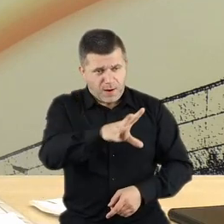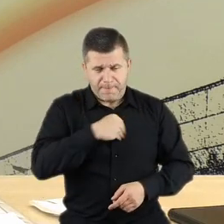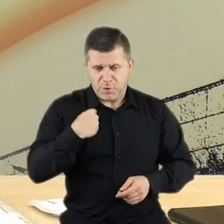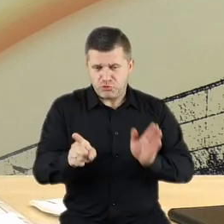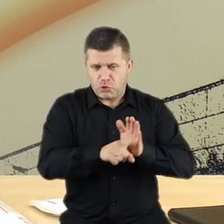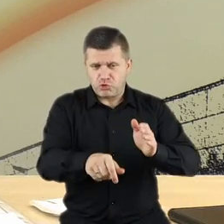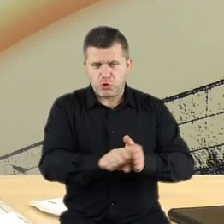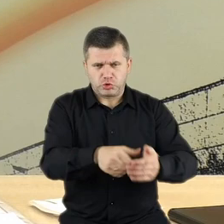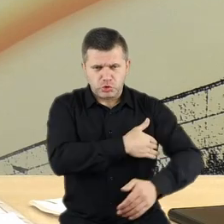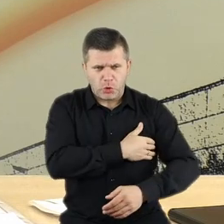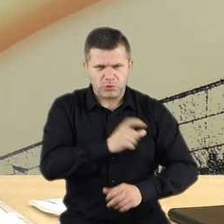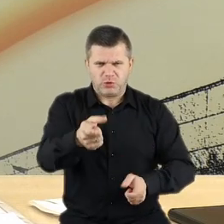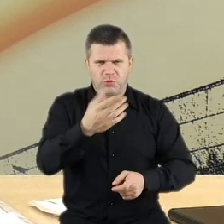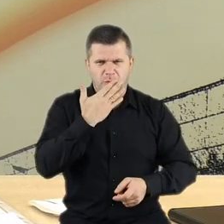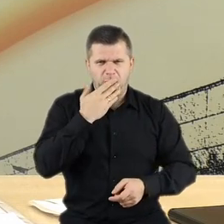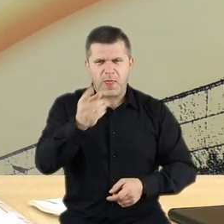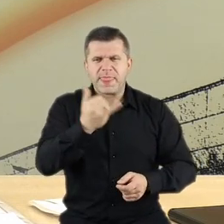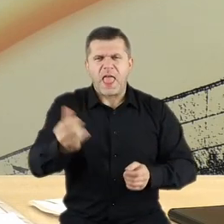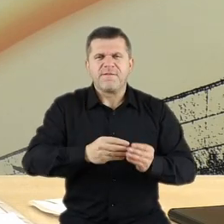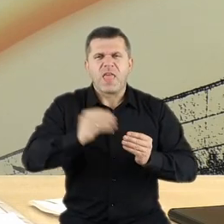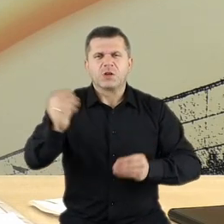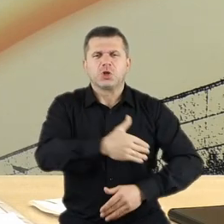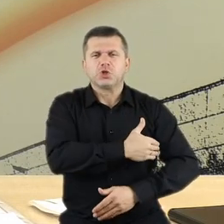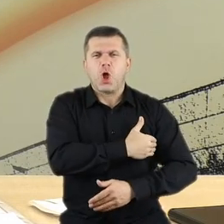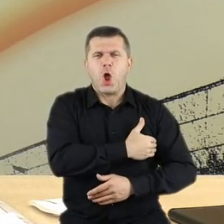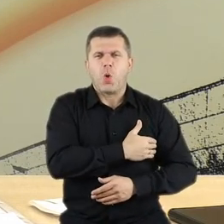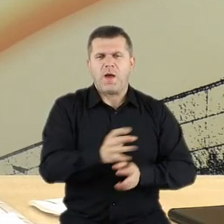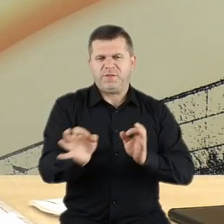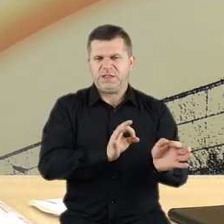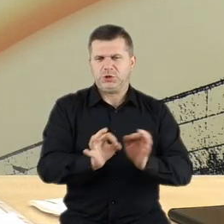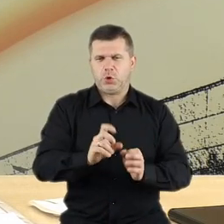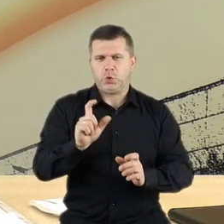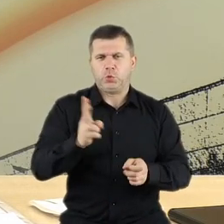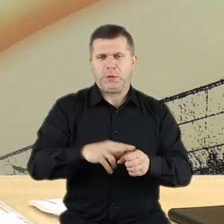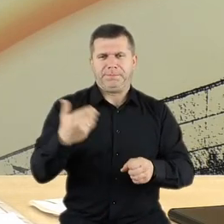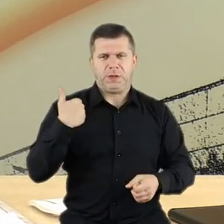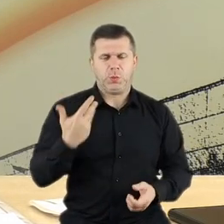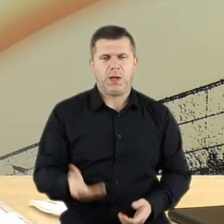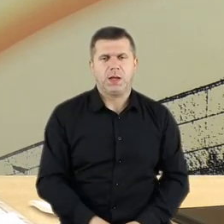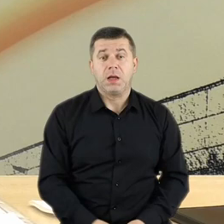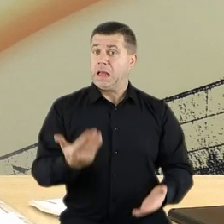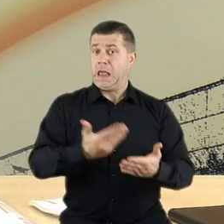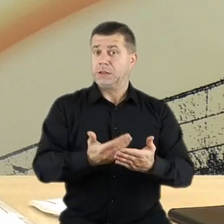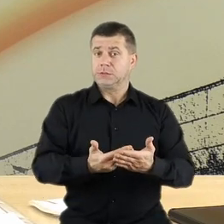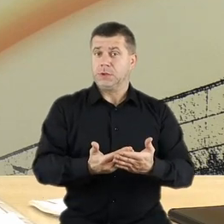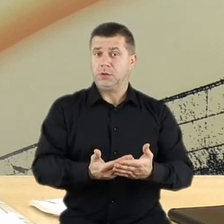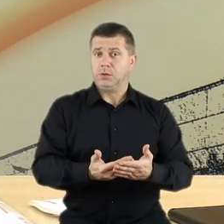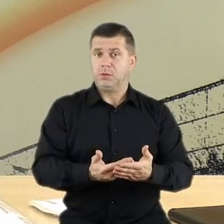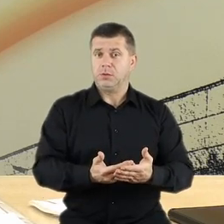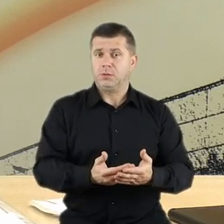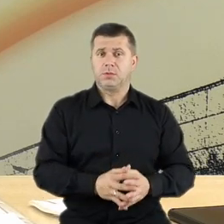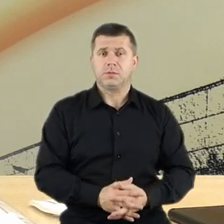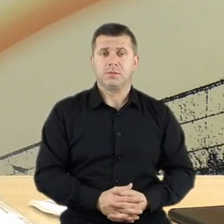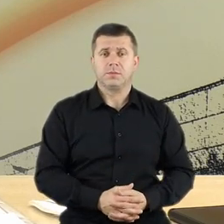mówi Co ty opowiadasz To była największa szkoła jaka w historii istniała A dlaczego Bo